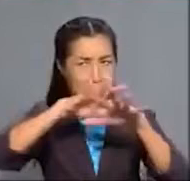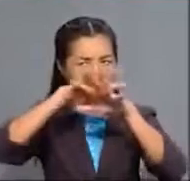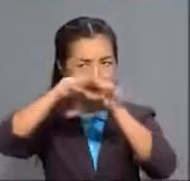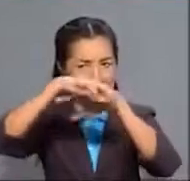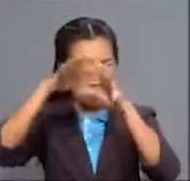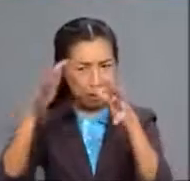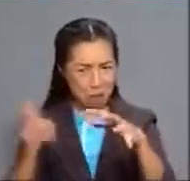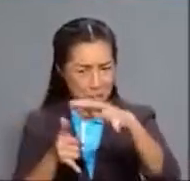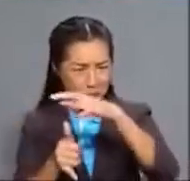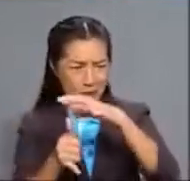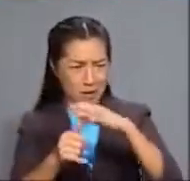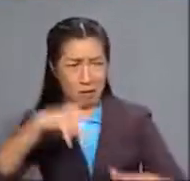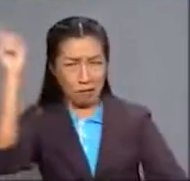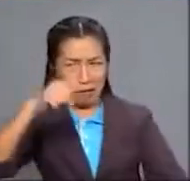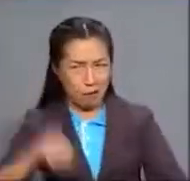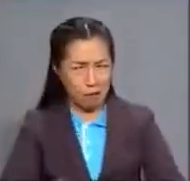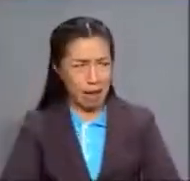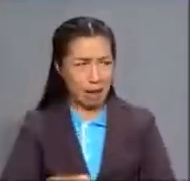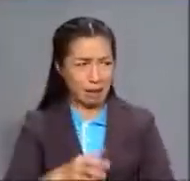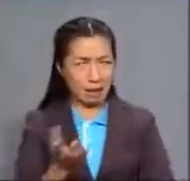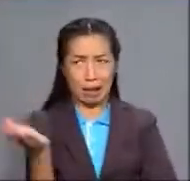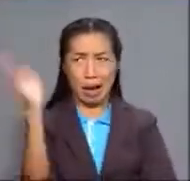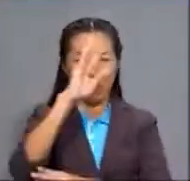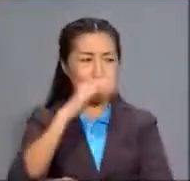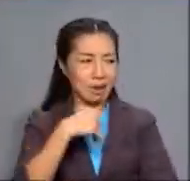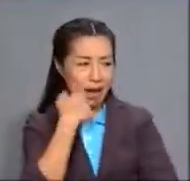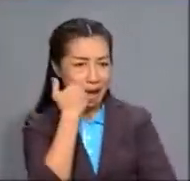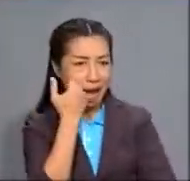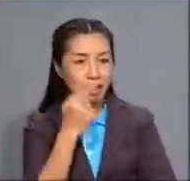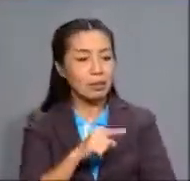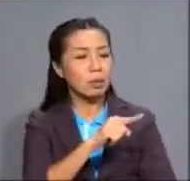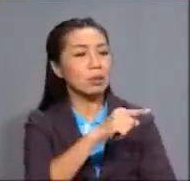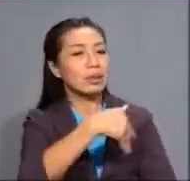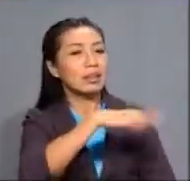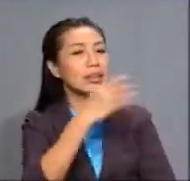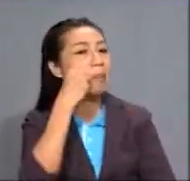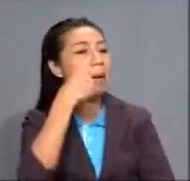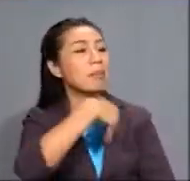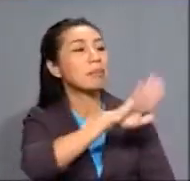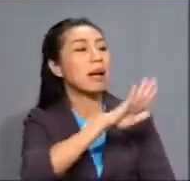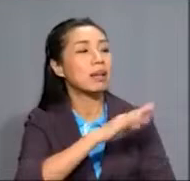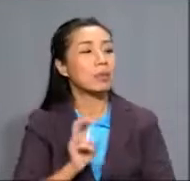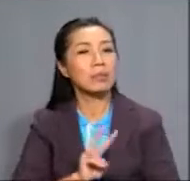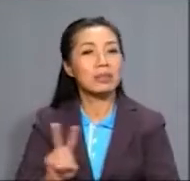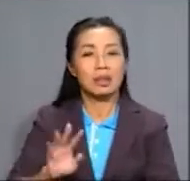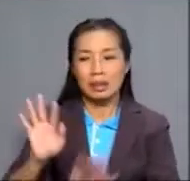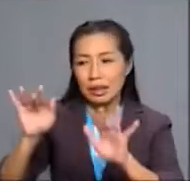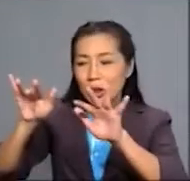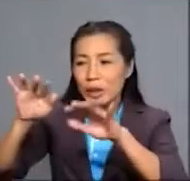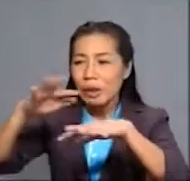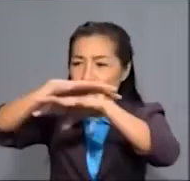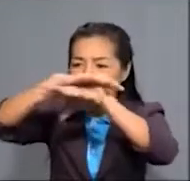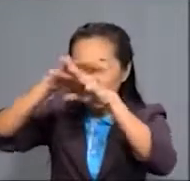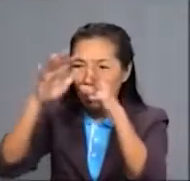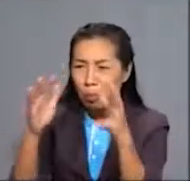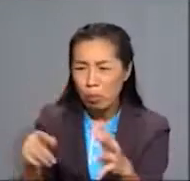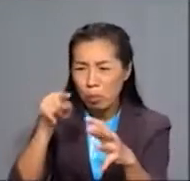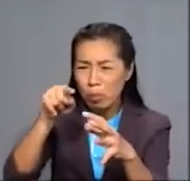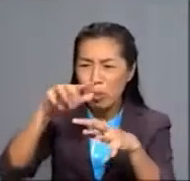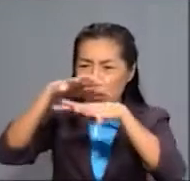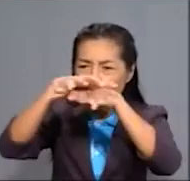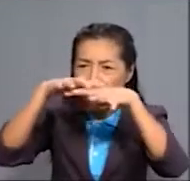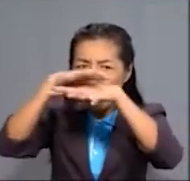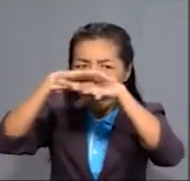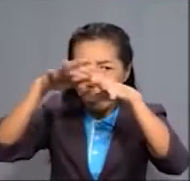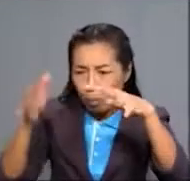นเข้ามุ้งตอนกลางวันอย่างนี้ได้ไงอ่ะไอ้ ม ุ้ งอะไร คุณกลับบ้านไปก่อนไหนๆก็ไหนๆแล้ว ก่อนถามก่อนมุ้งอะไร ตรงนี้